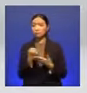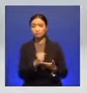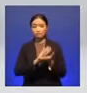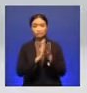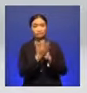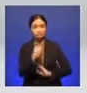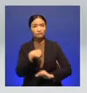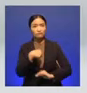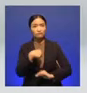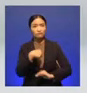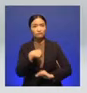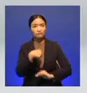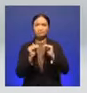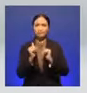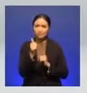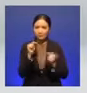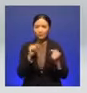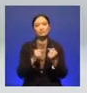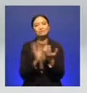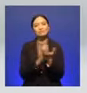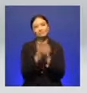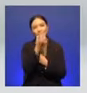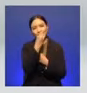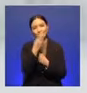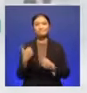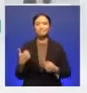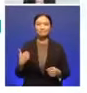ด็นเรื่องของความเหลื่อมล้ำในแง่มุมนี้นะครับภาพต่อไปครับ